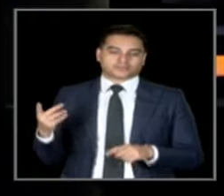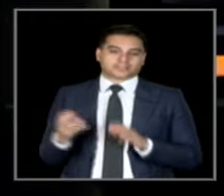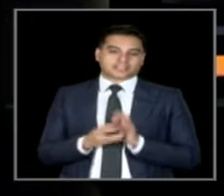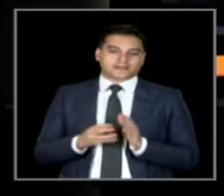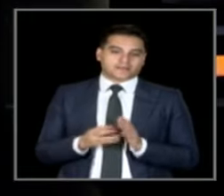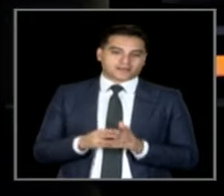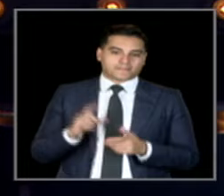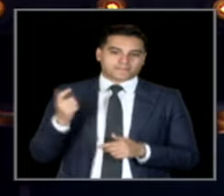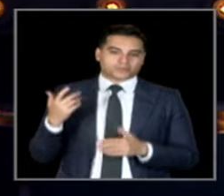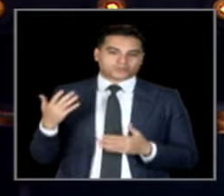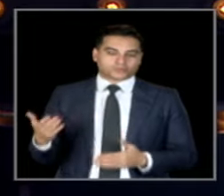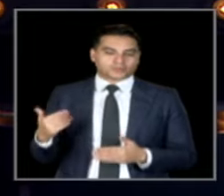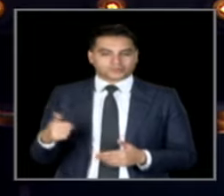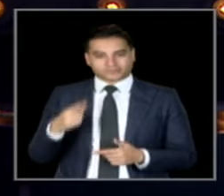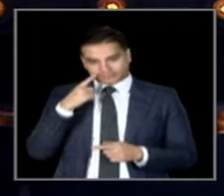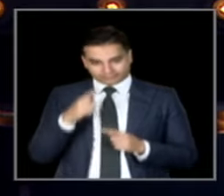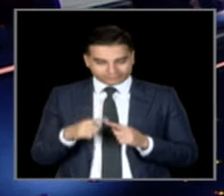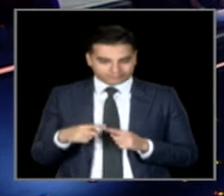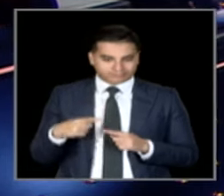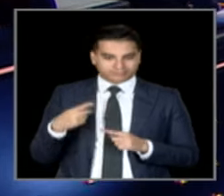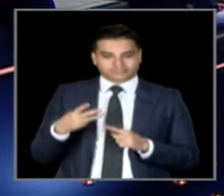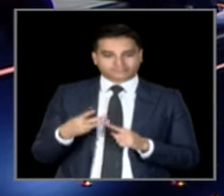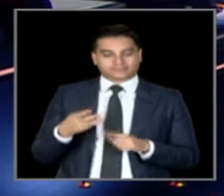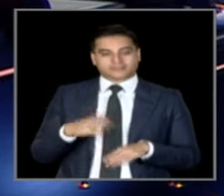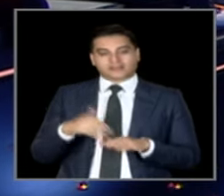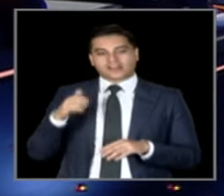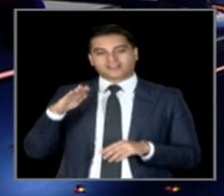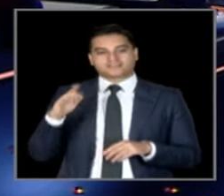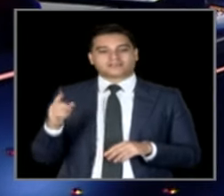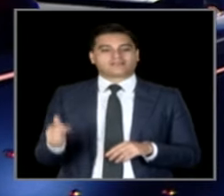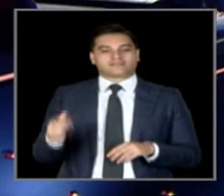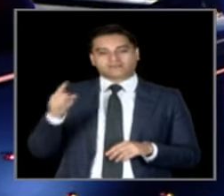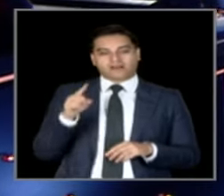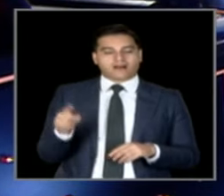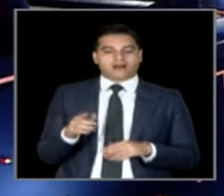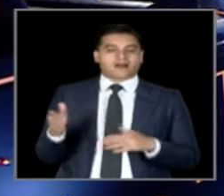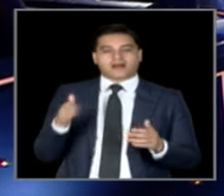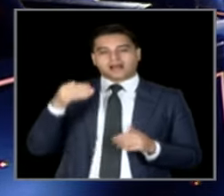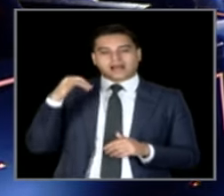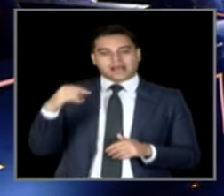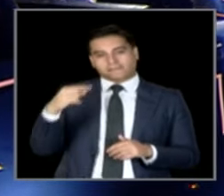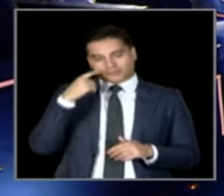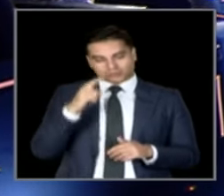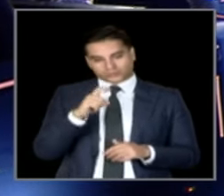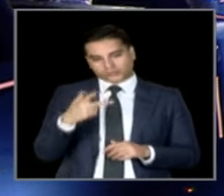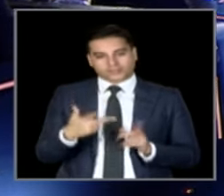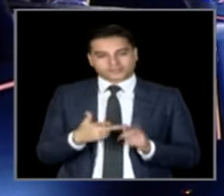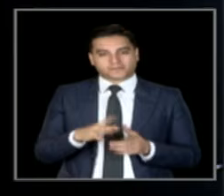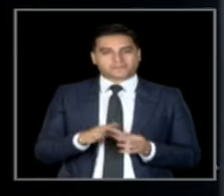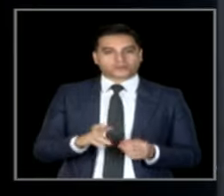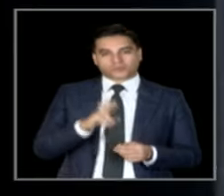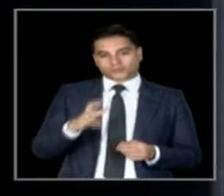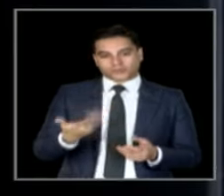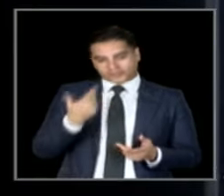115 جامعة المنصورة. إسراء، اتفضلي يا إسراء. إسراء أحمد، والسؤال